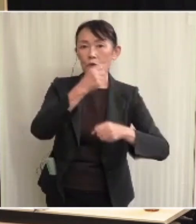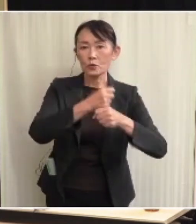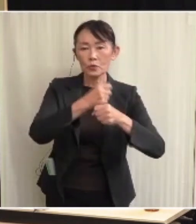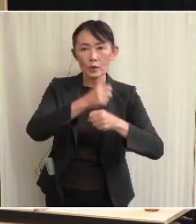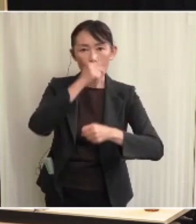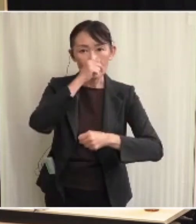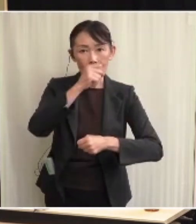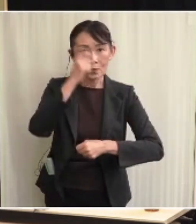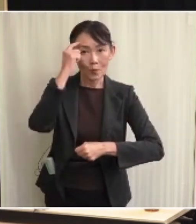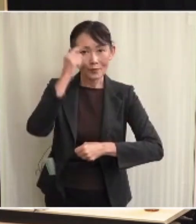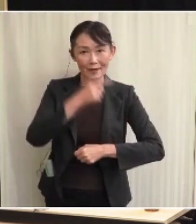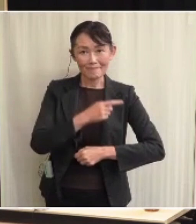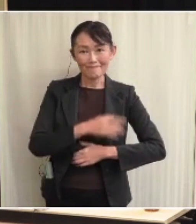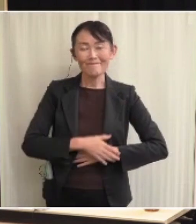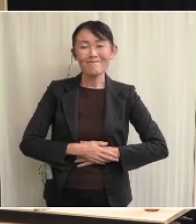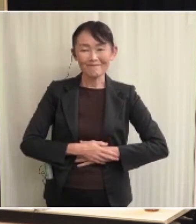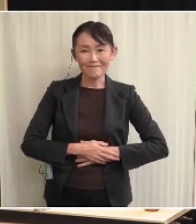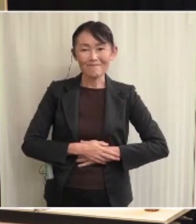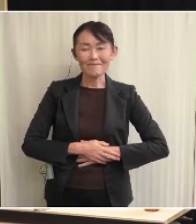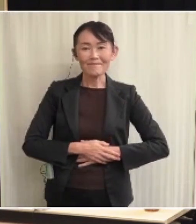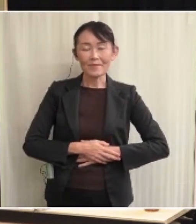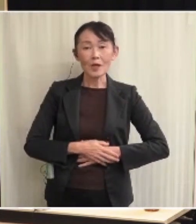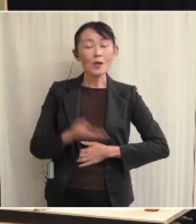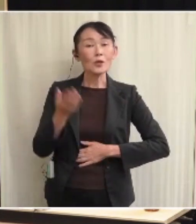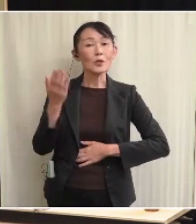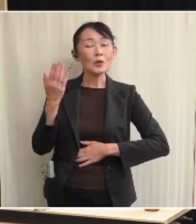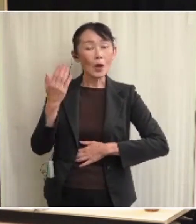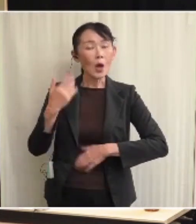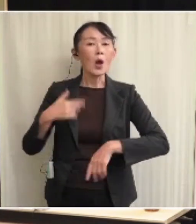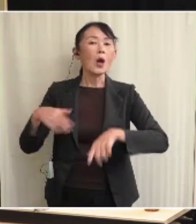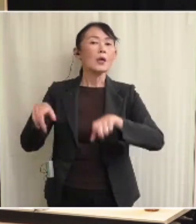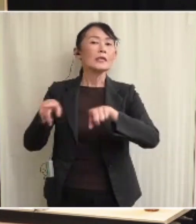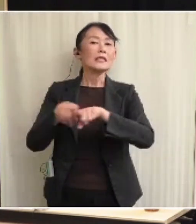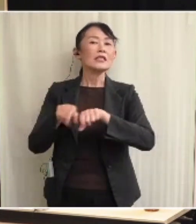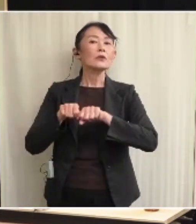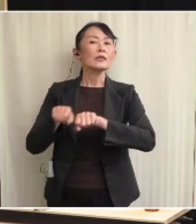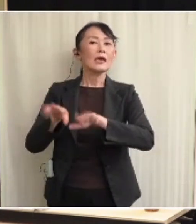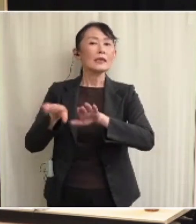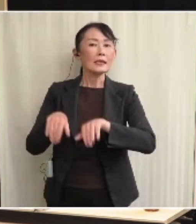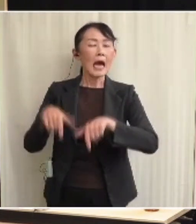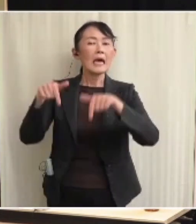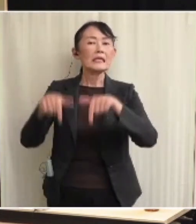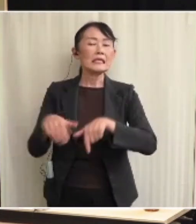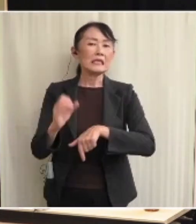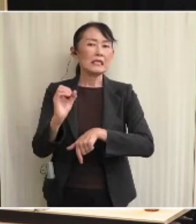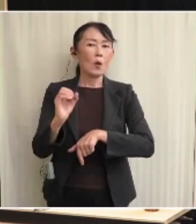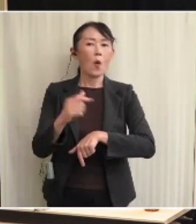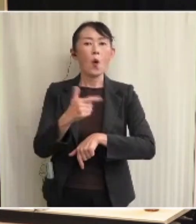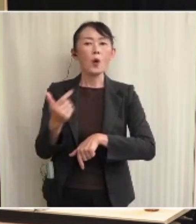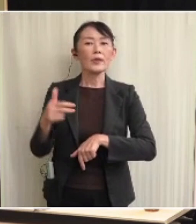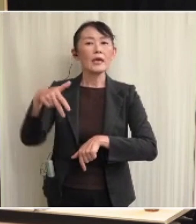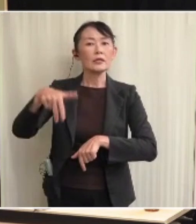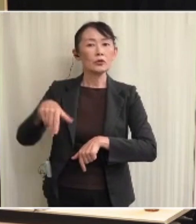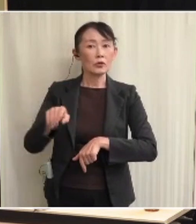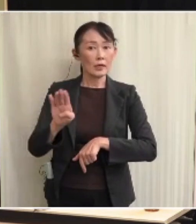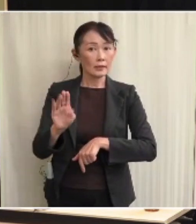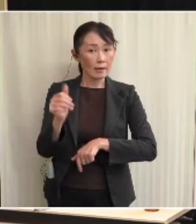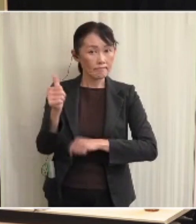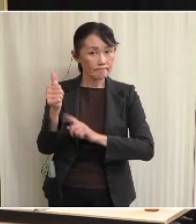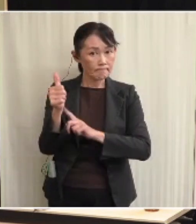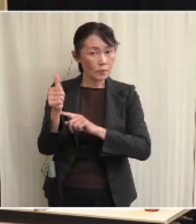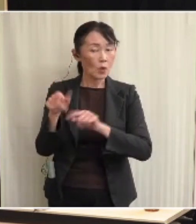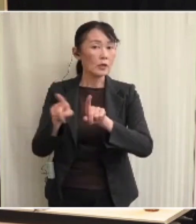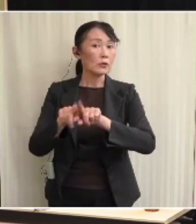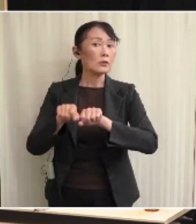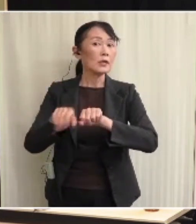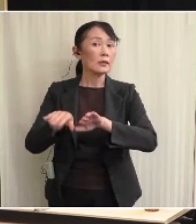を当時一緒に組ませていただいた西尾大輔さんという監督と一緒に考えまして、じゃあ